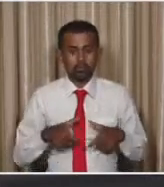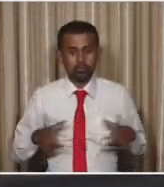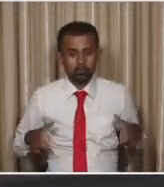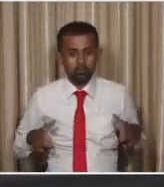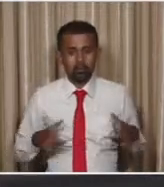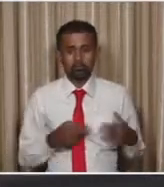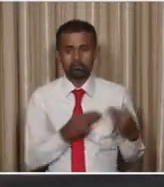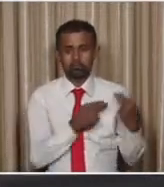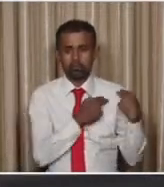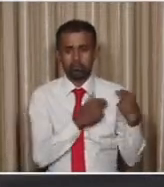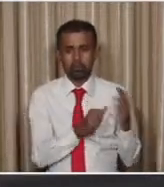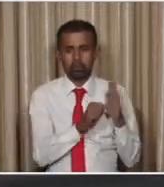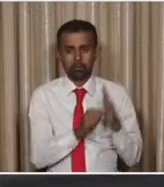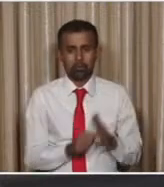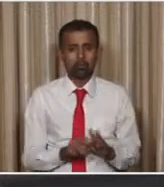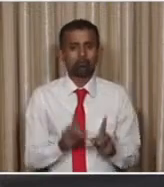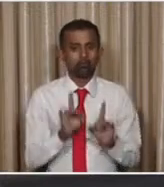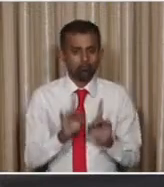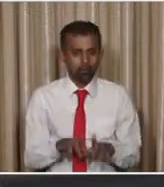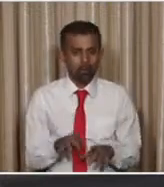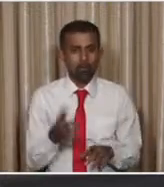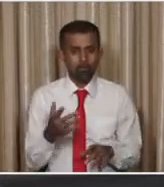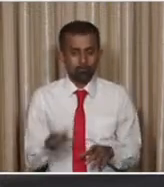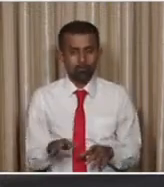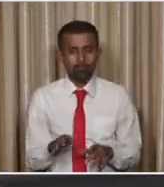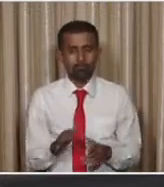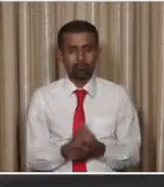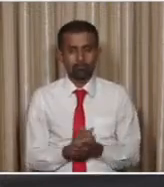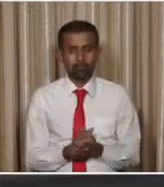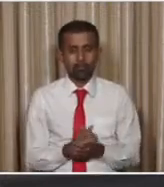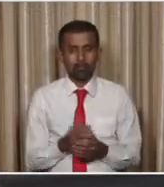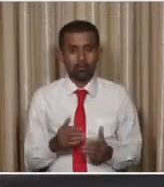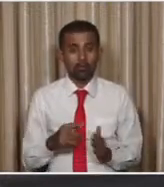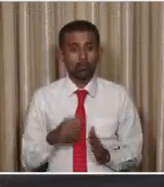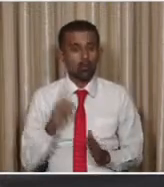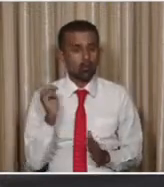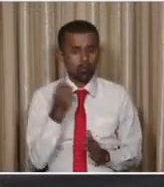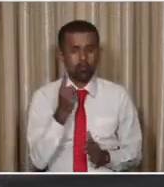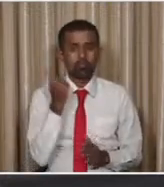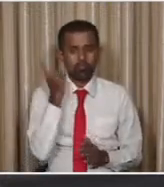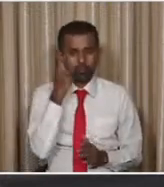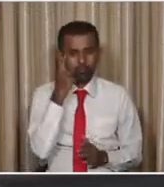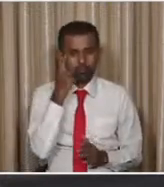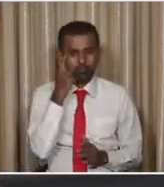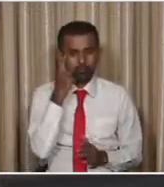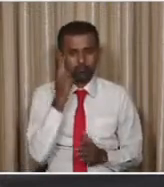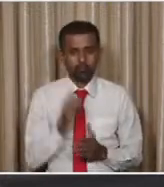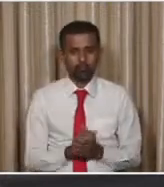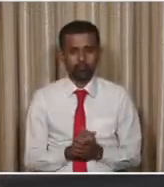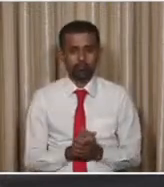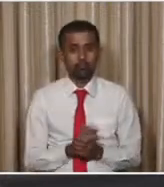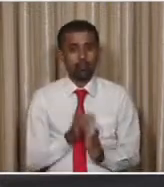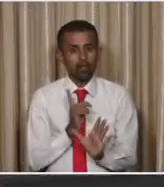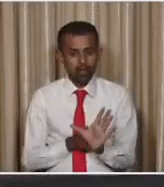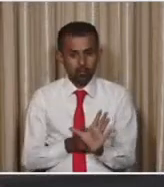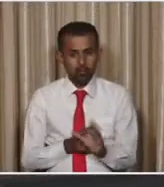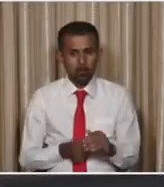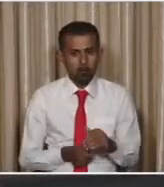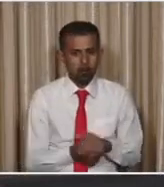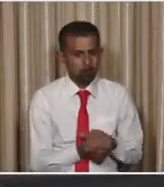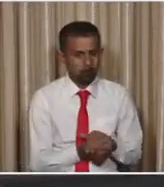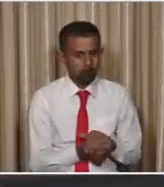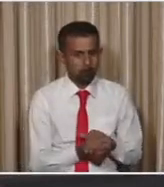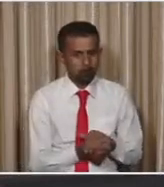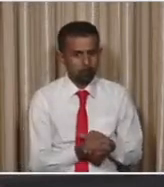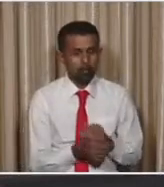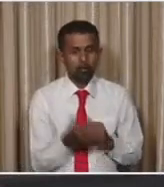ගෞරවයට හානියක් සිදුවෙන පරිද්දෙන් සිද්ධ වුණා කියන එක අද රහසක් නෙවෙයි. එතුමා හැම විටම පක්ෂග්‍රාහී බව